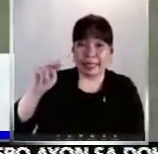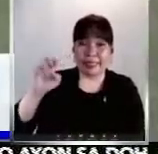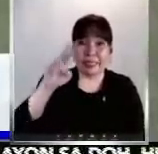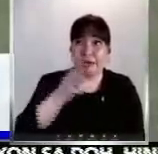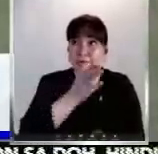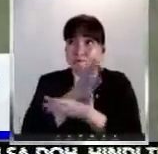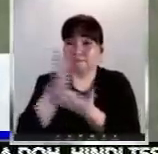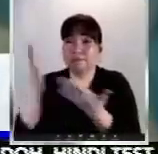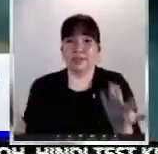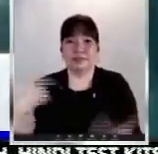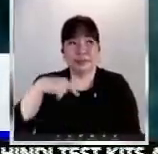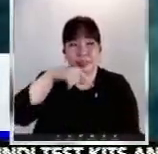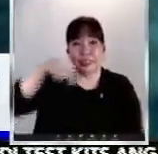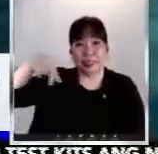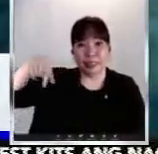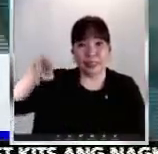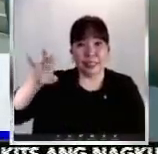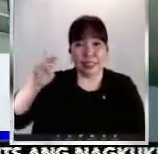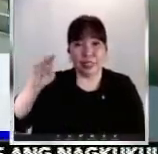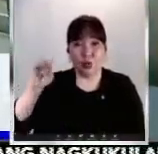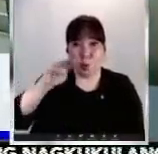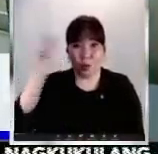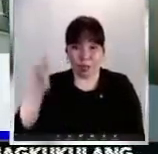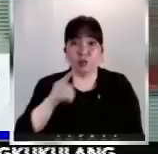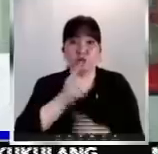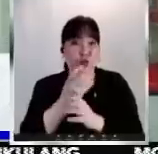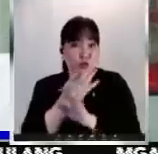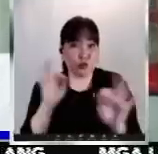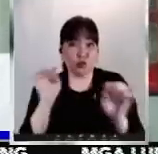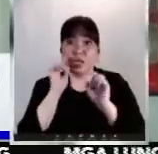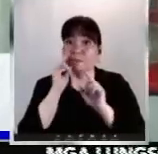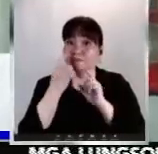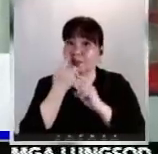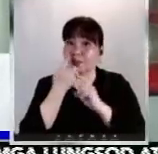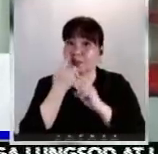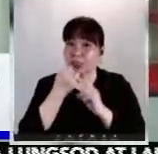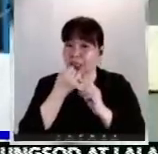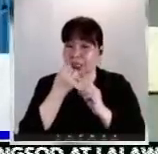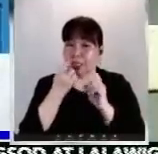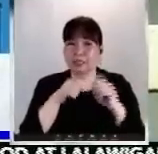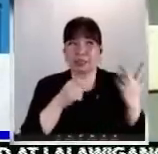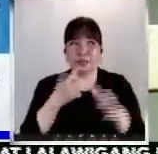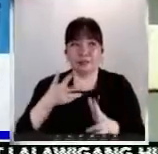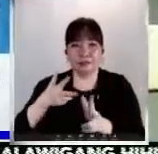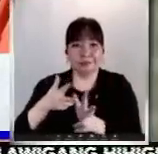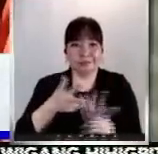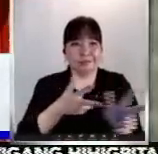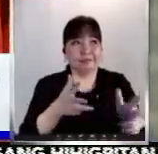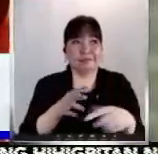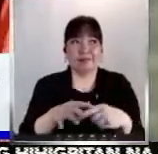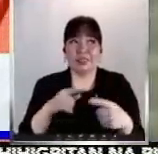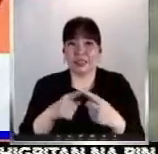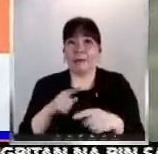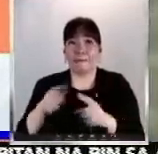Quirino Grandstand sa Maynila kung saan libre ang RT-PCR test, pila na sa drive-thru testing di lang ang mga nakasasakyan at